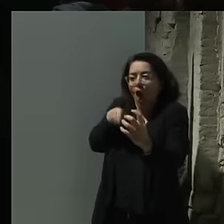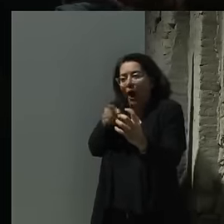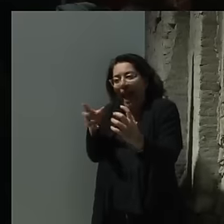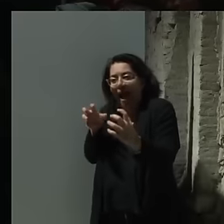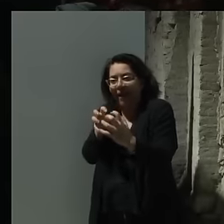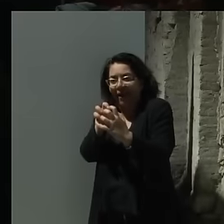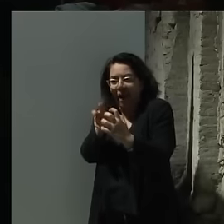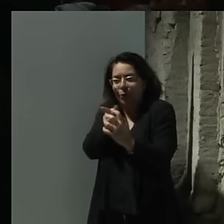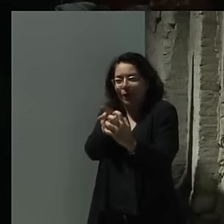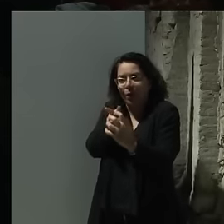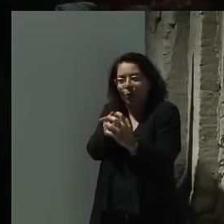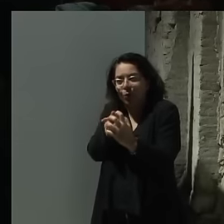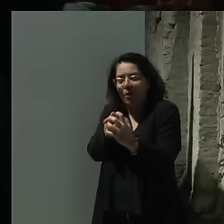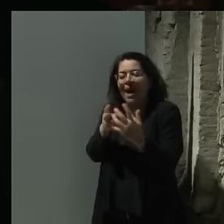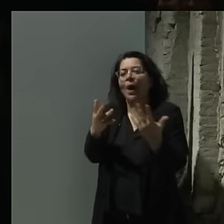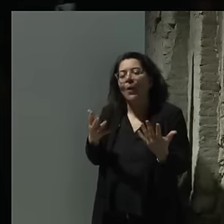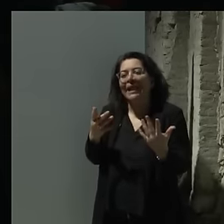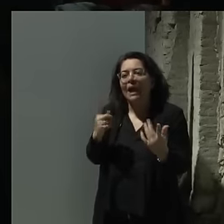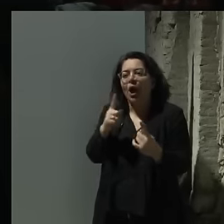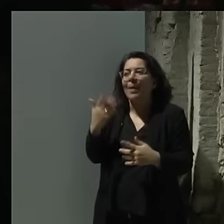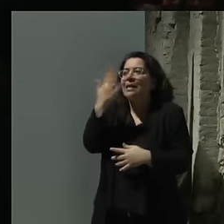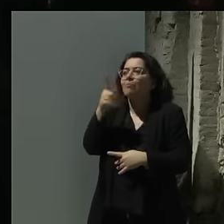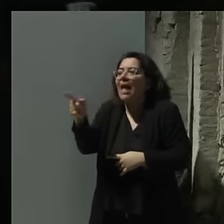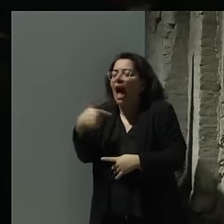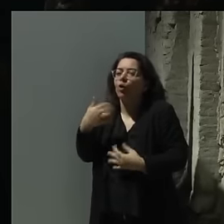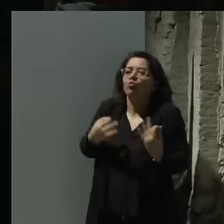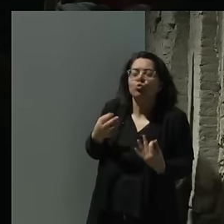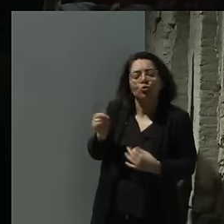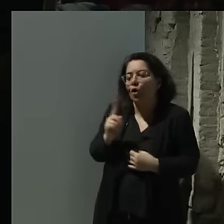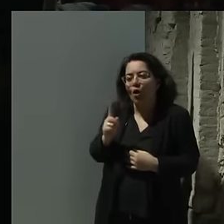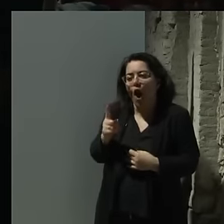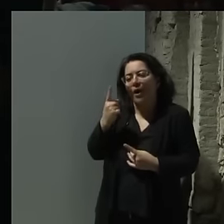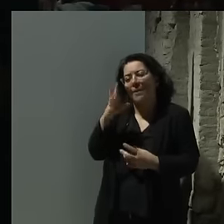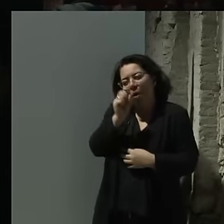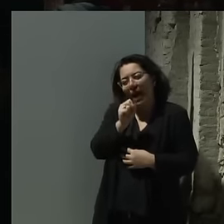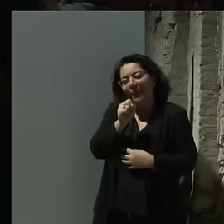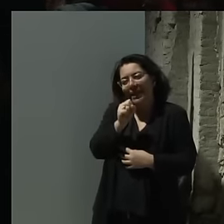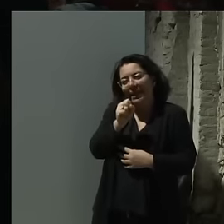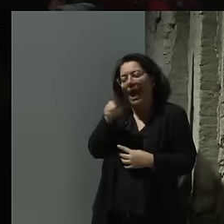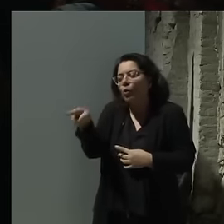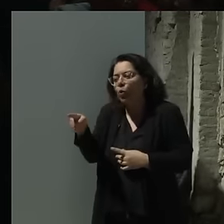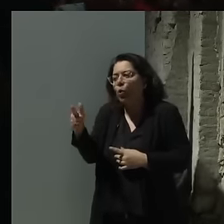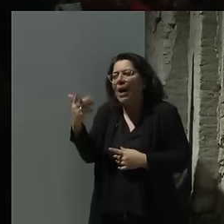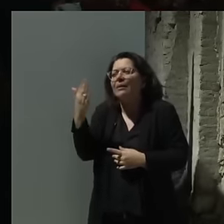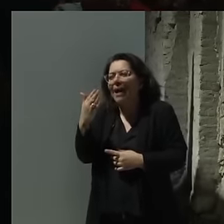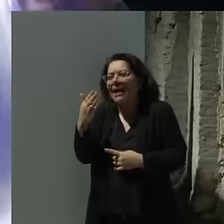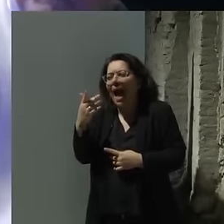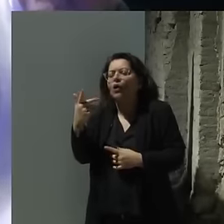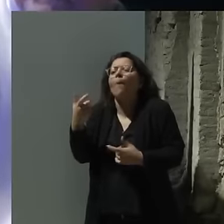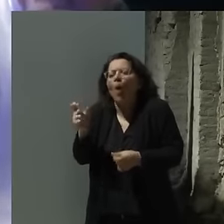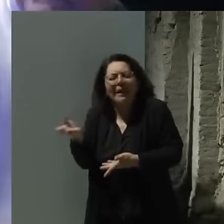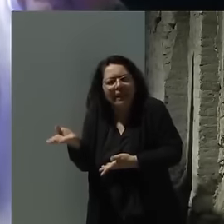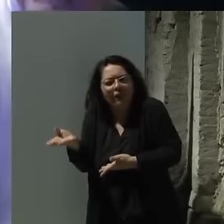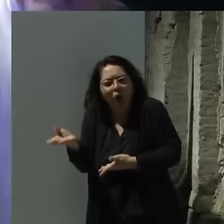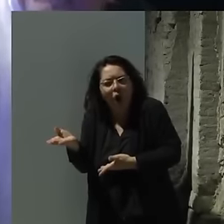pensiamo, pensiamo solo a come punire chi ha sbagliato e perdiamo di vista chi ha subito, il dolore che ci sta intorno a chi ha sbagliato, il dolore che ci sta intorno a